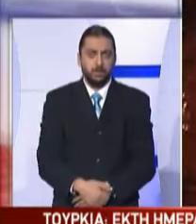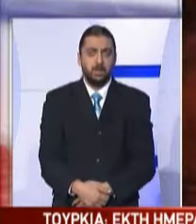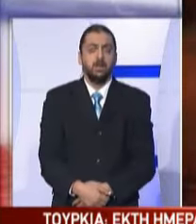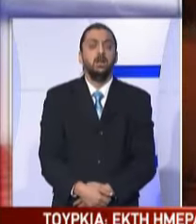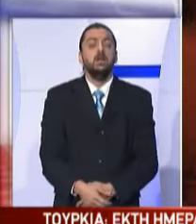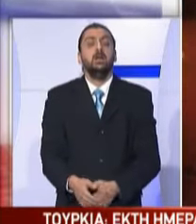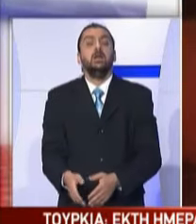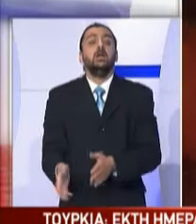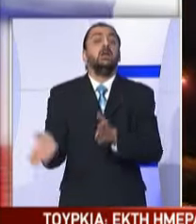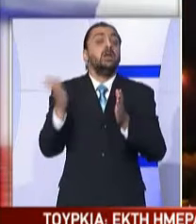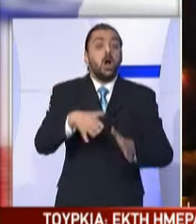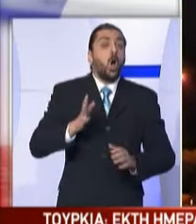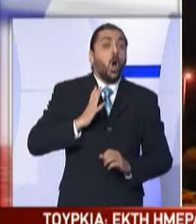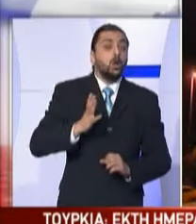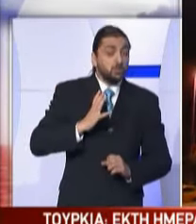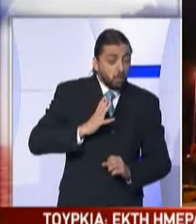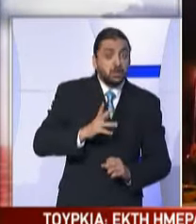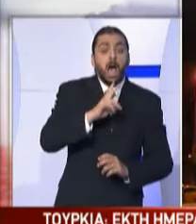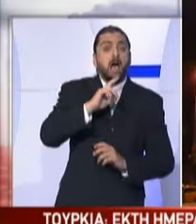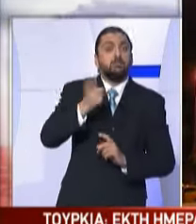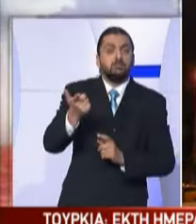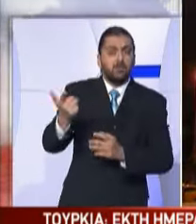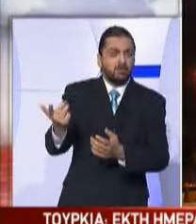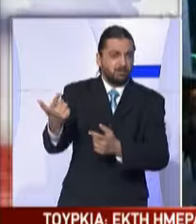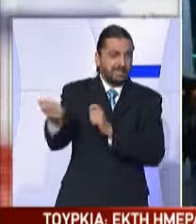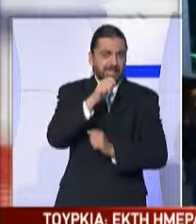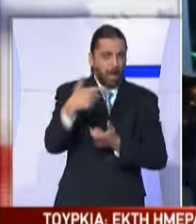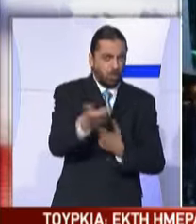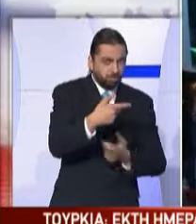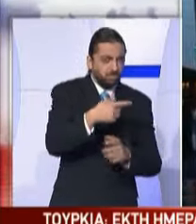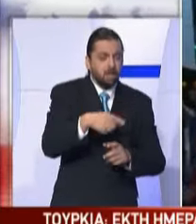Από την πλευρά τους, οι διαδηλωτές απαντούν με πέτρες, αντικείμενα και φωτοβολίδες.